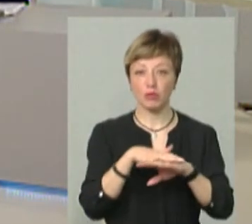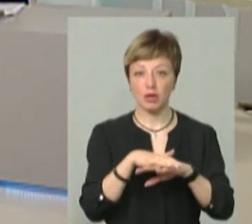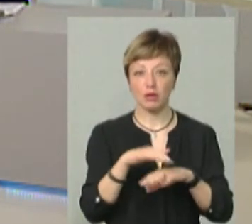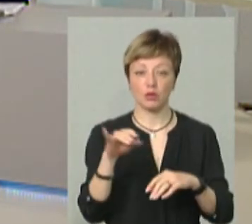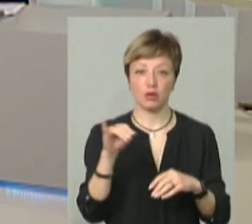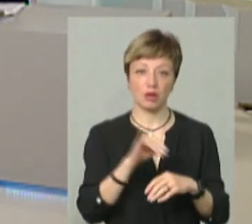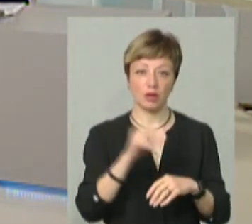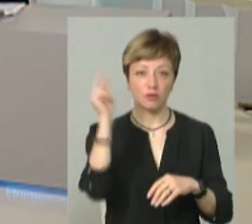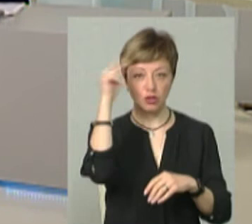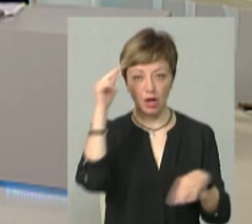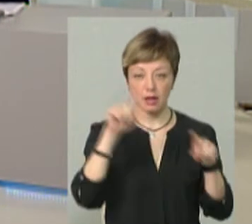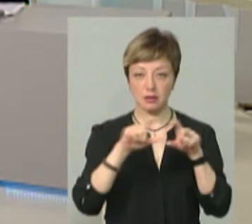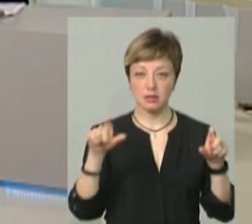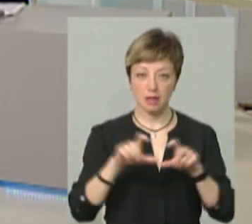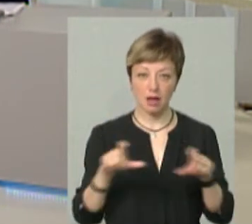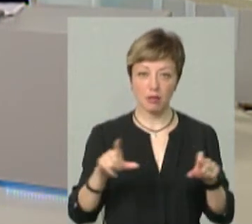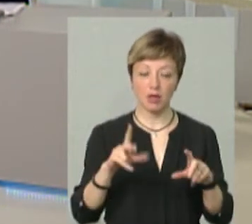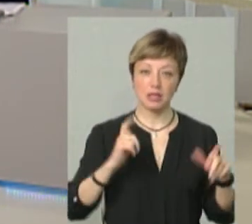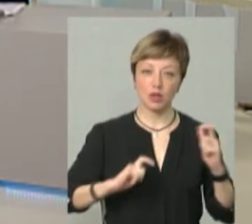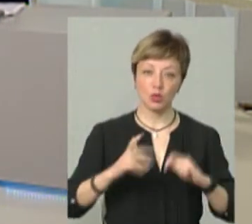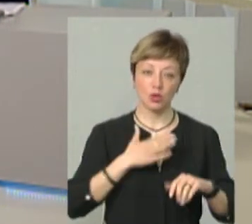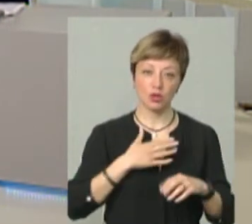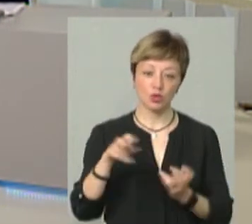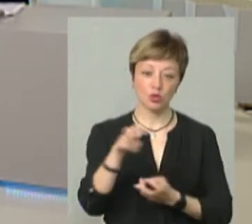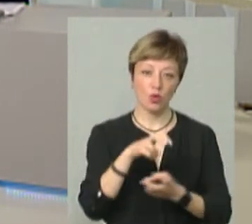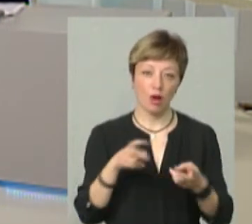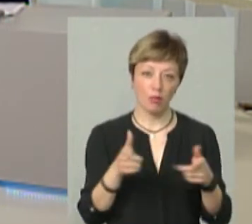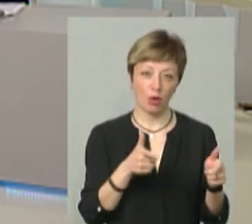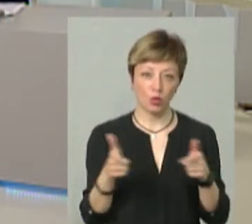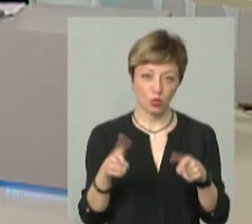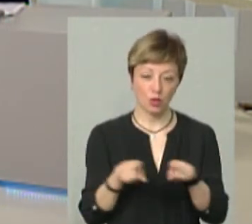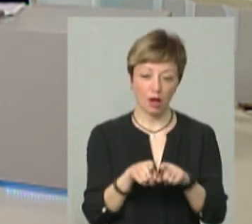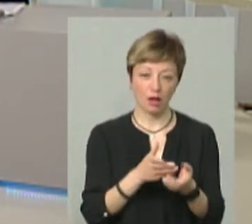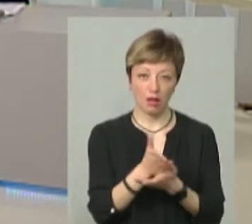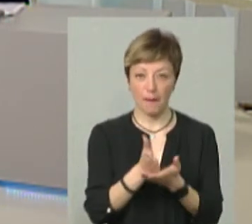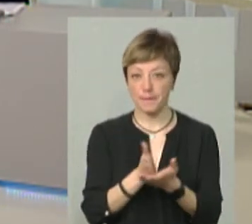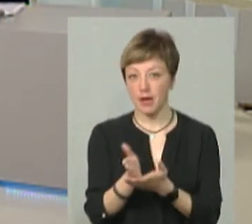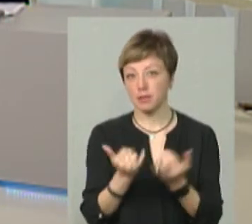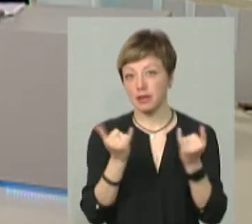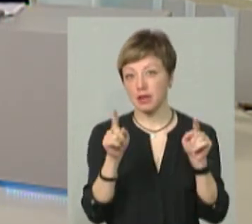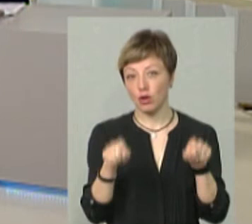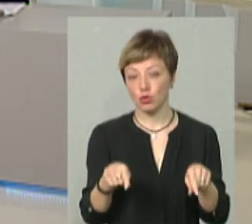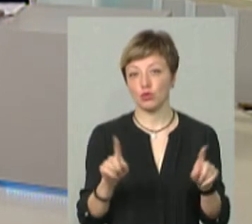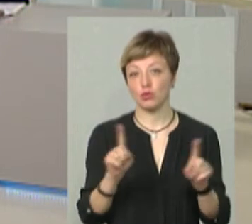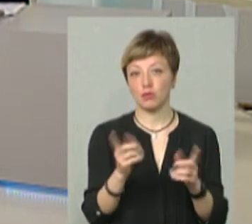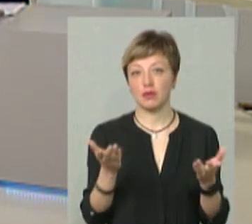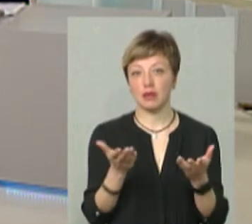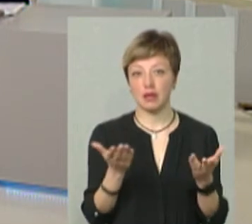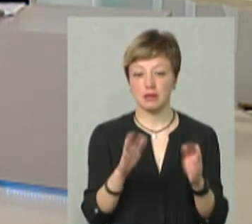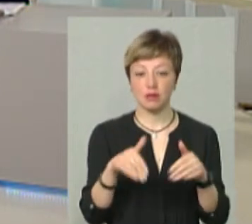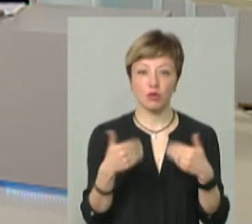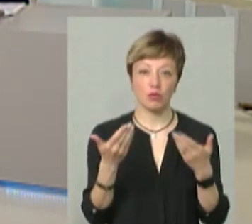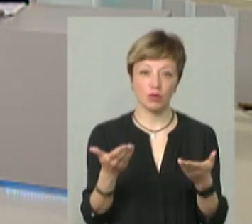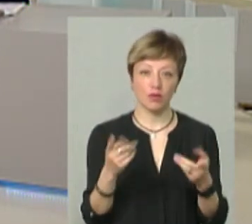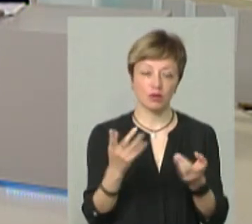по навчальних закладах, там, по інститутах наших шукаємо, які готують такі напрямки для того, щоб десь